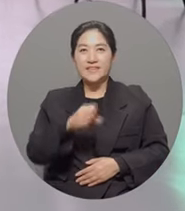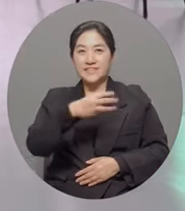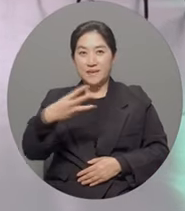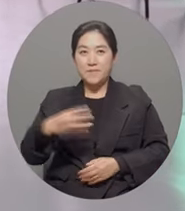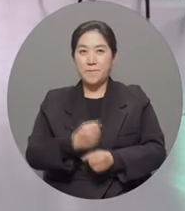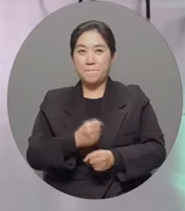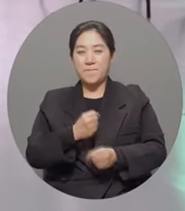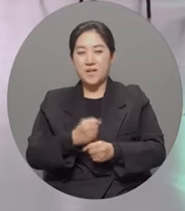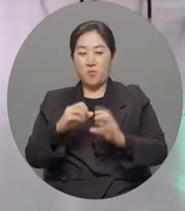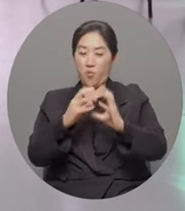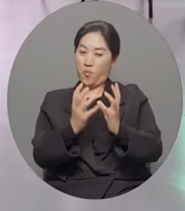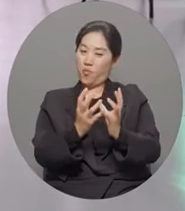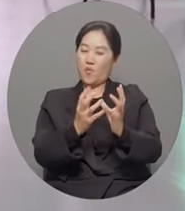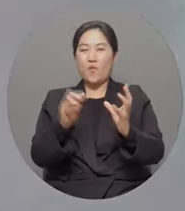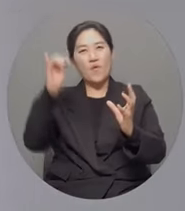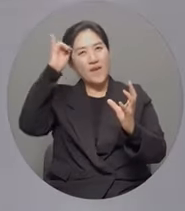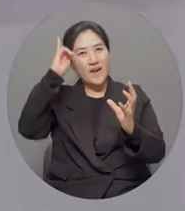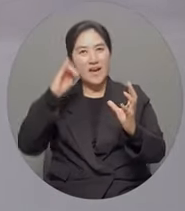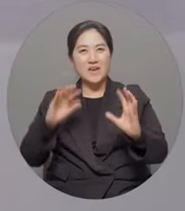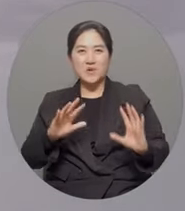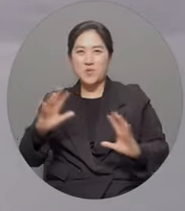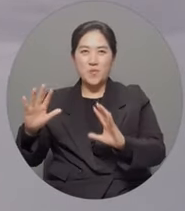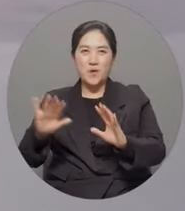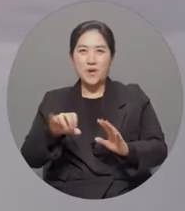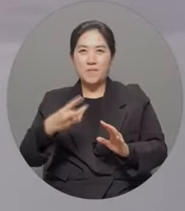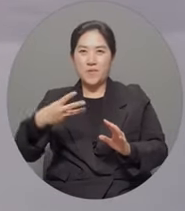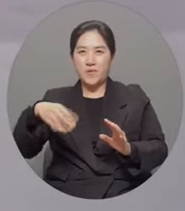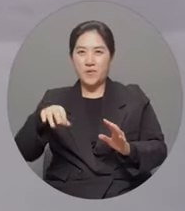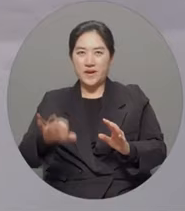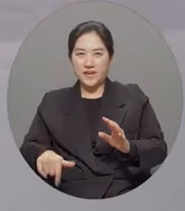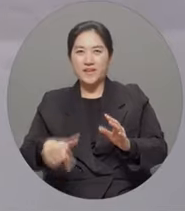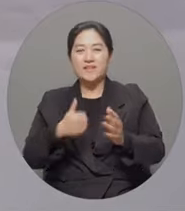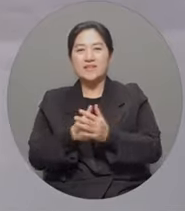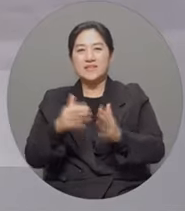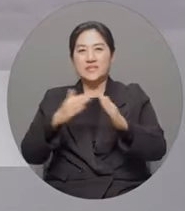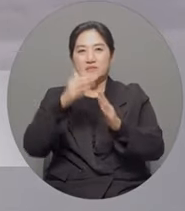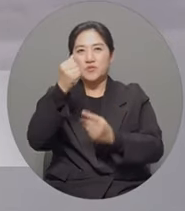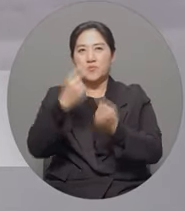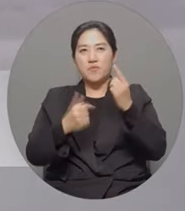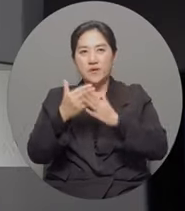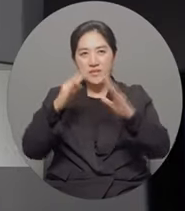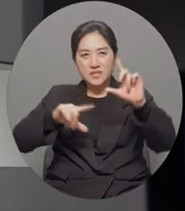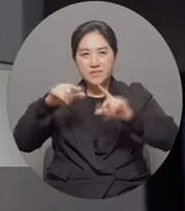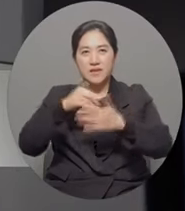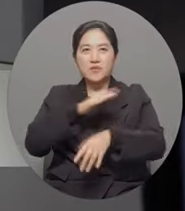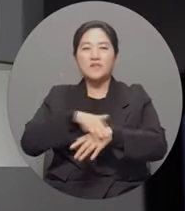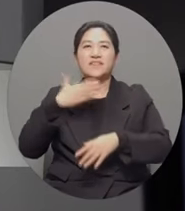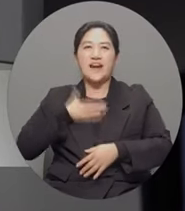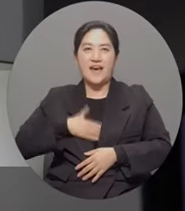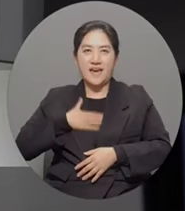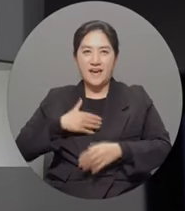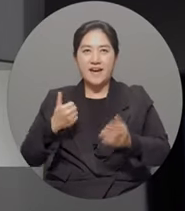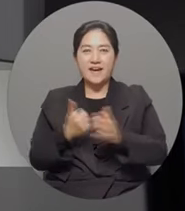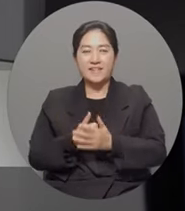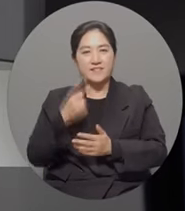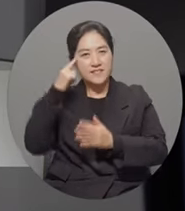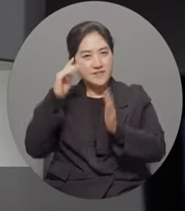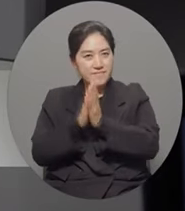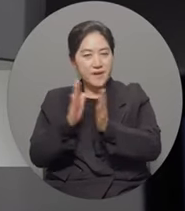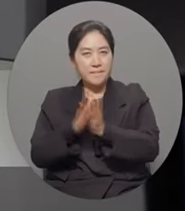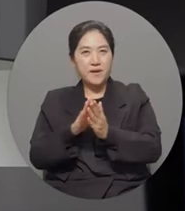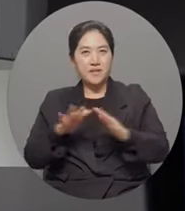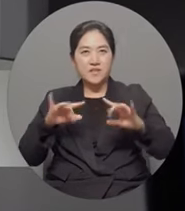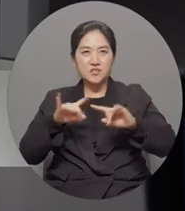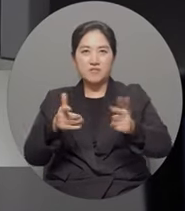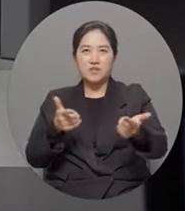삼성전자가 만든 공모양의 AI 로봇 볼릭. 집주인보다 집의 상태를 더잘 파악해 자체 판단으로